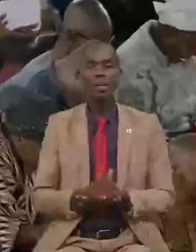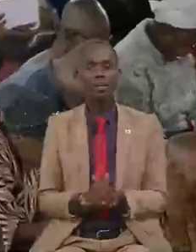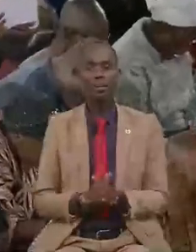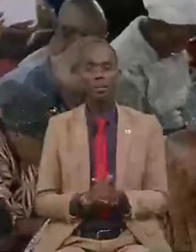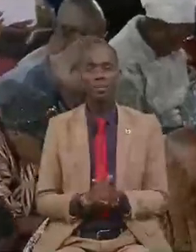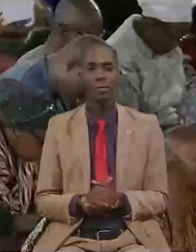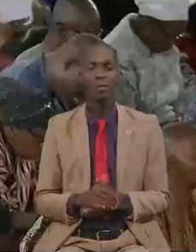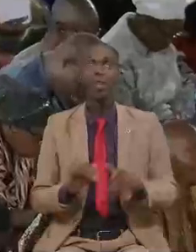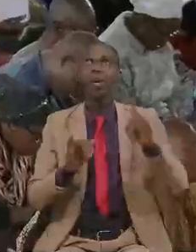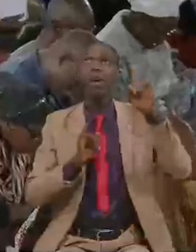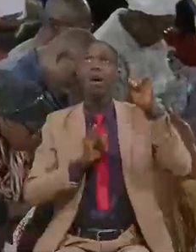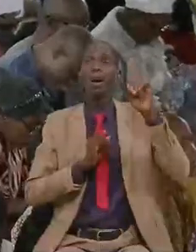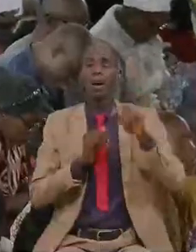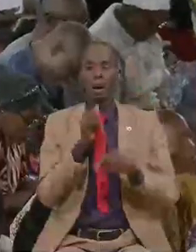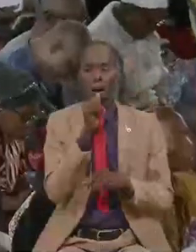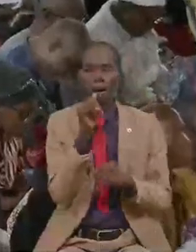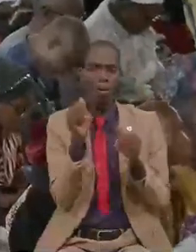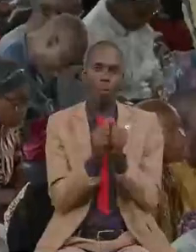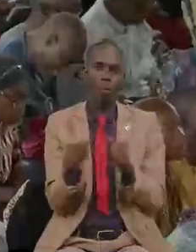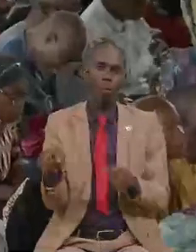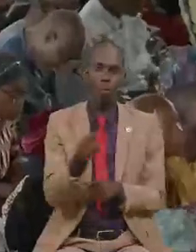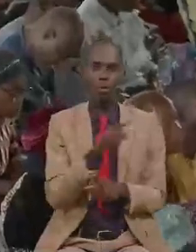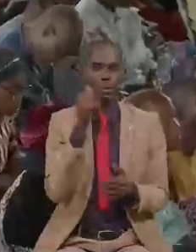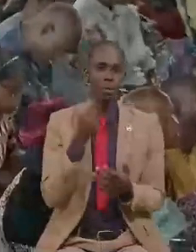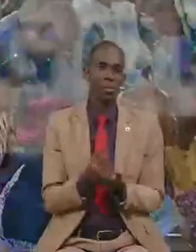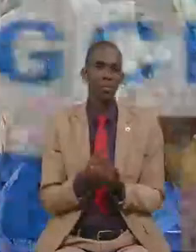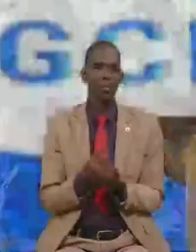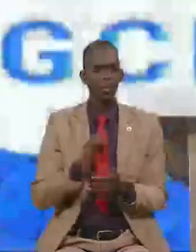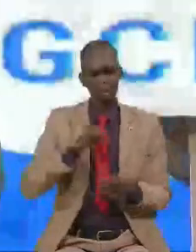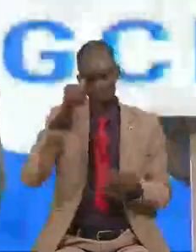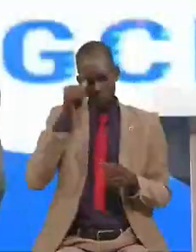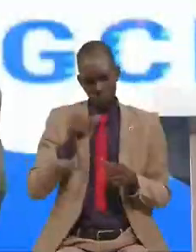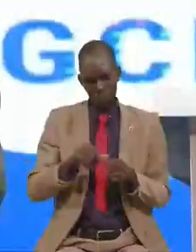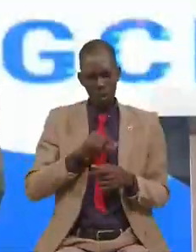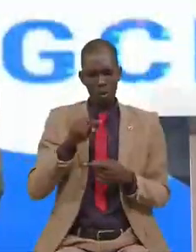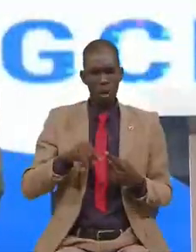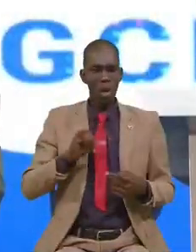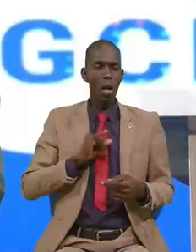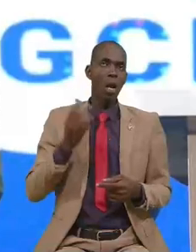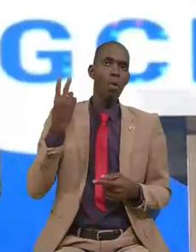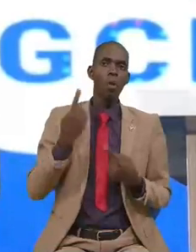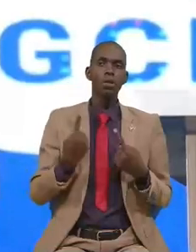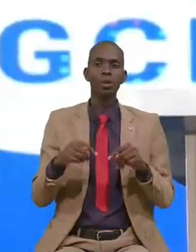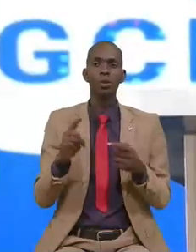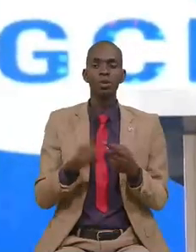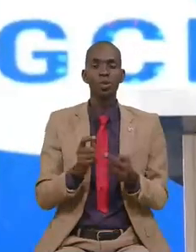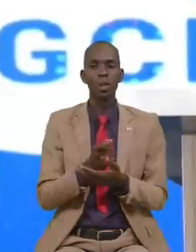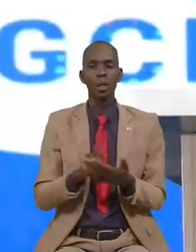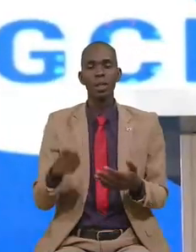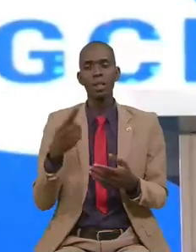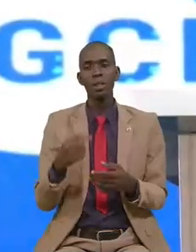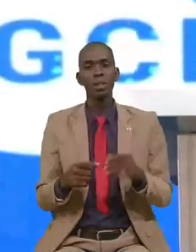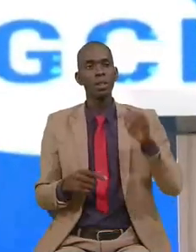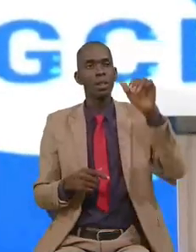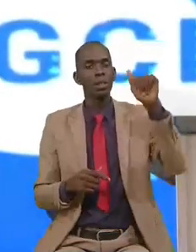Je suis avec toi. Je me rappelle quand j'essayais d'écrire A, B, C,